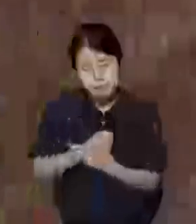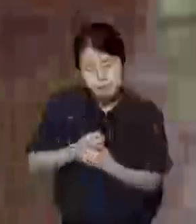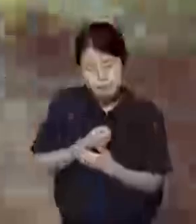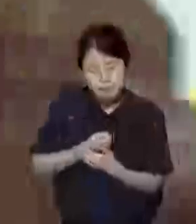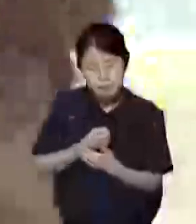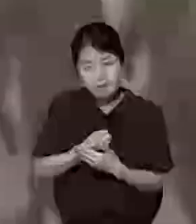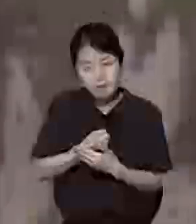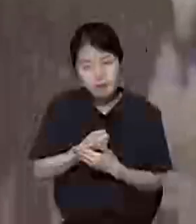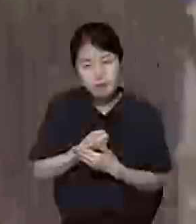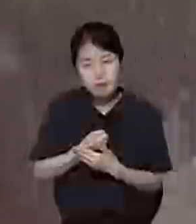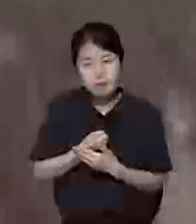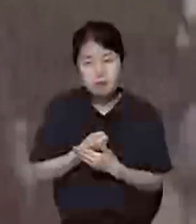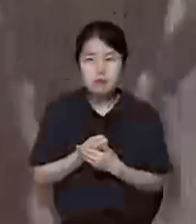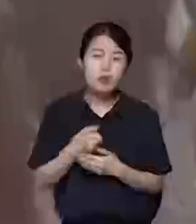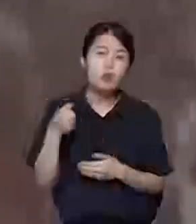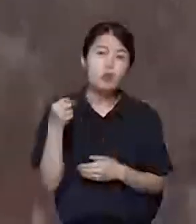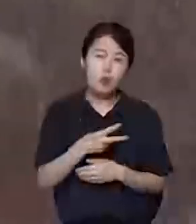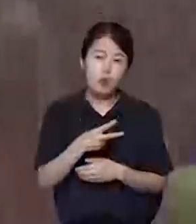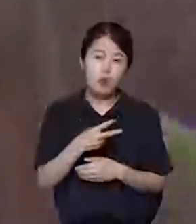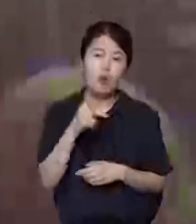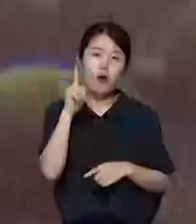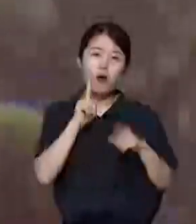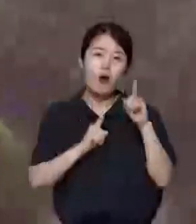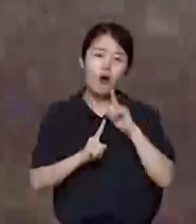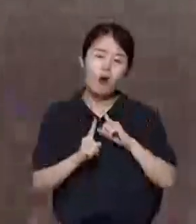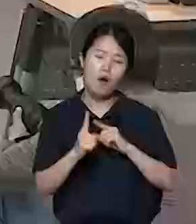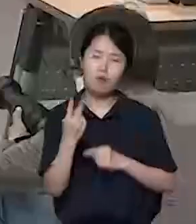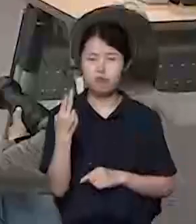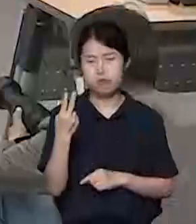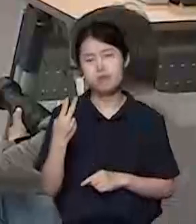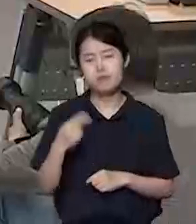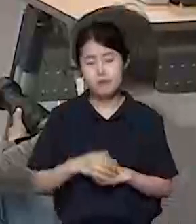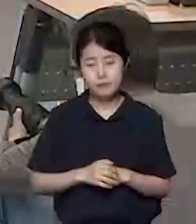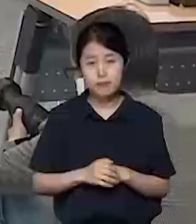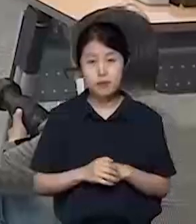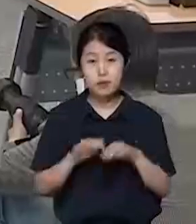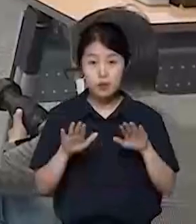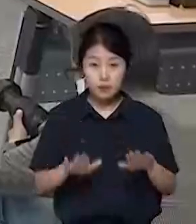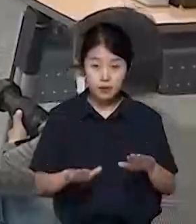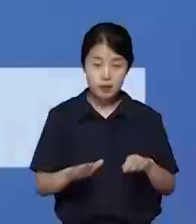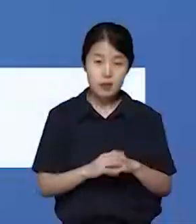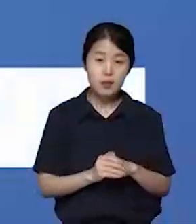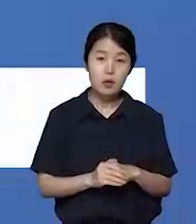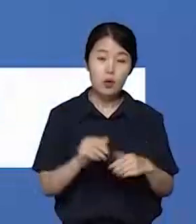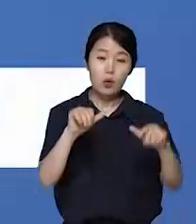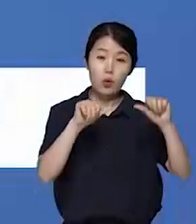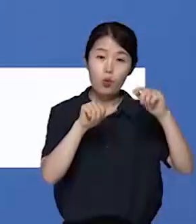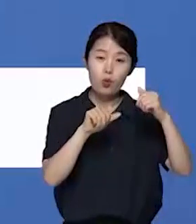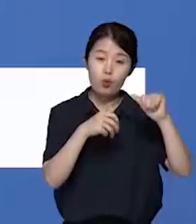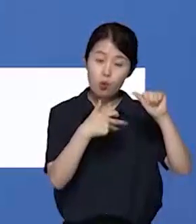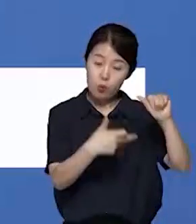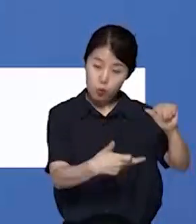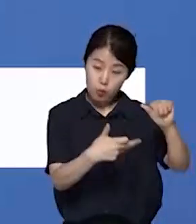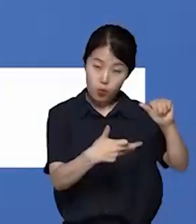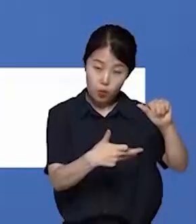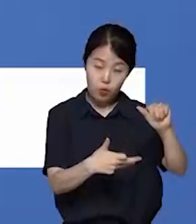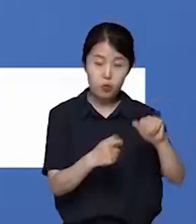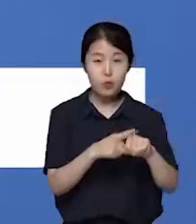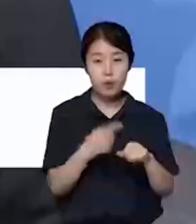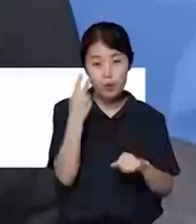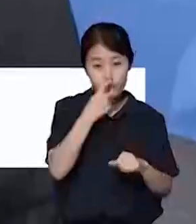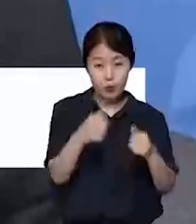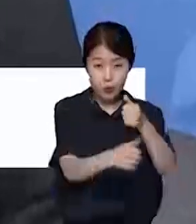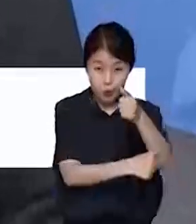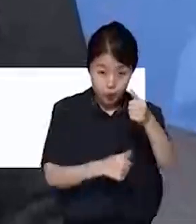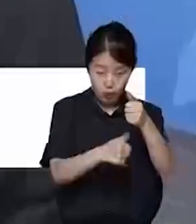하는 2차 가해 상황이 반복될 수도 있습니다. 5.18 진상규명조사위원회에서 성폭력 피해자로 인정을